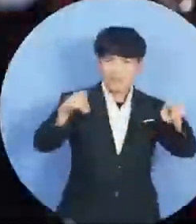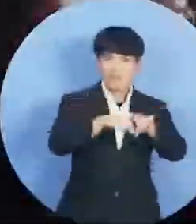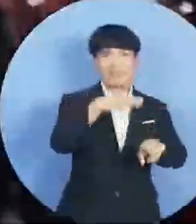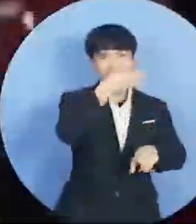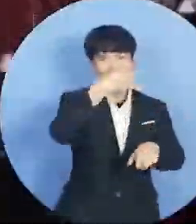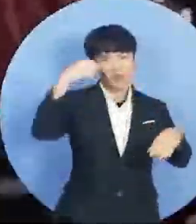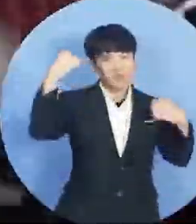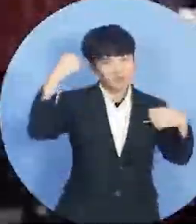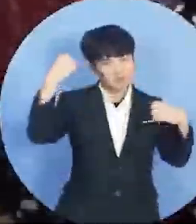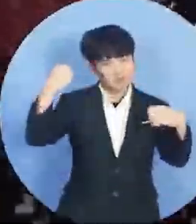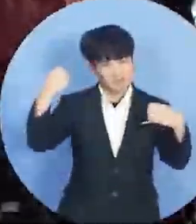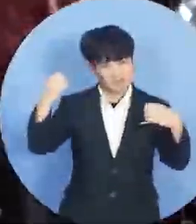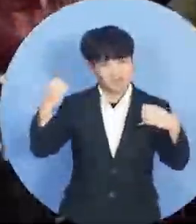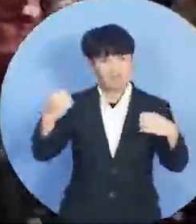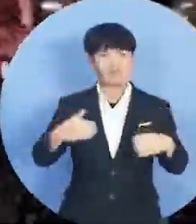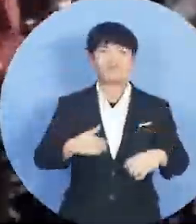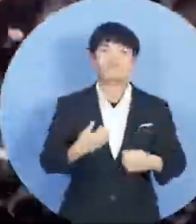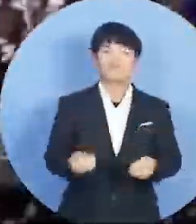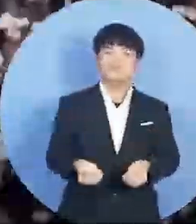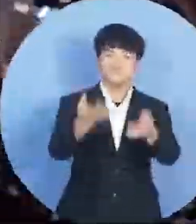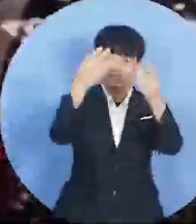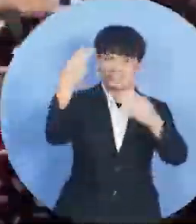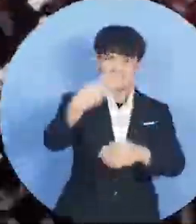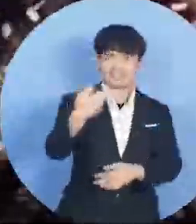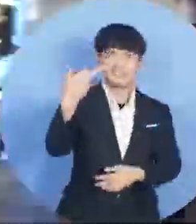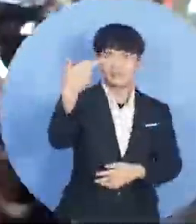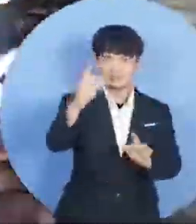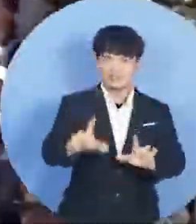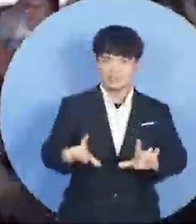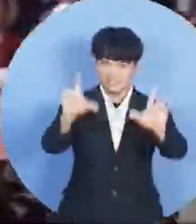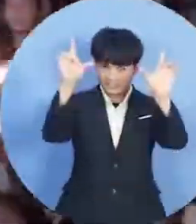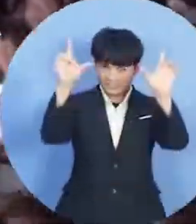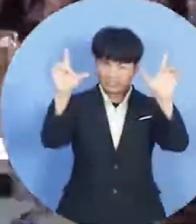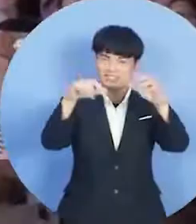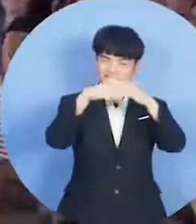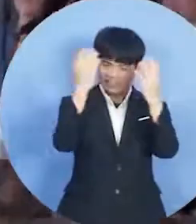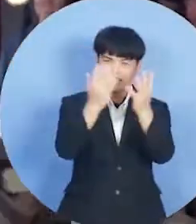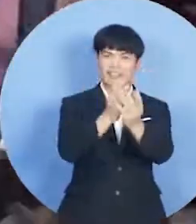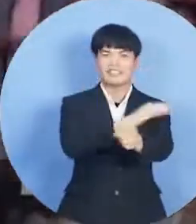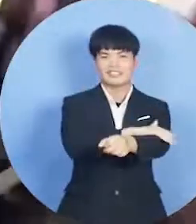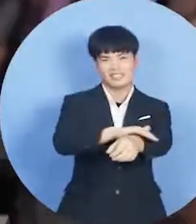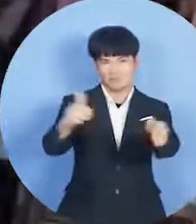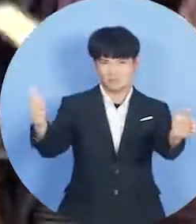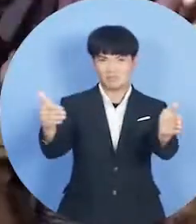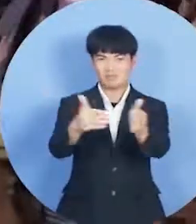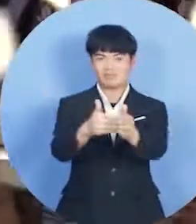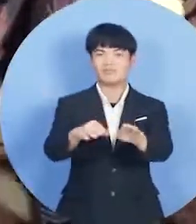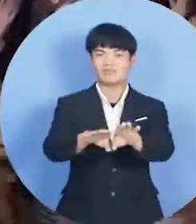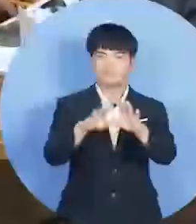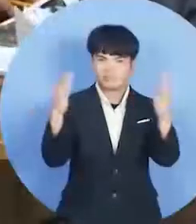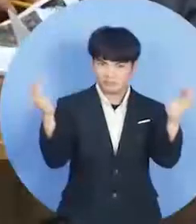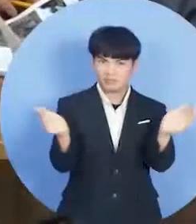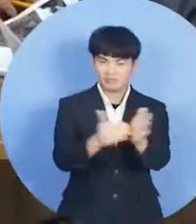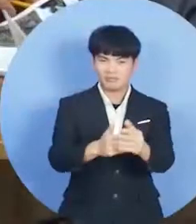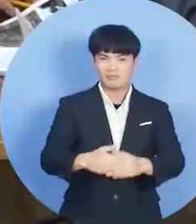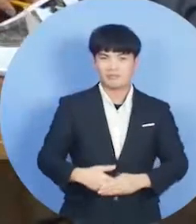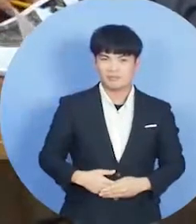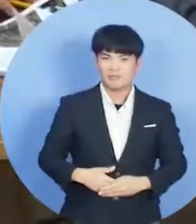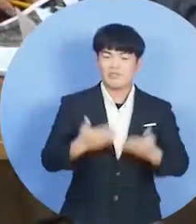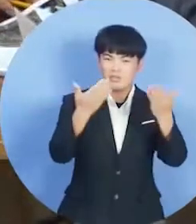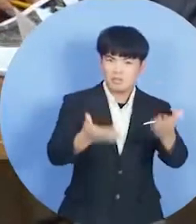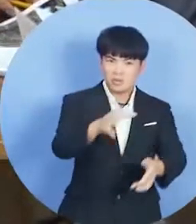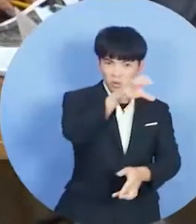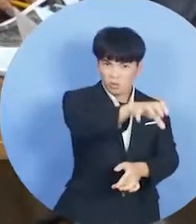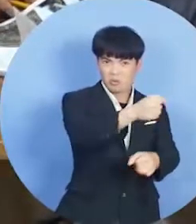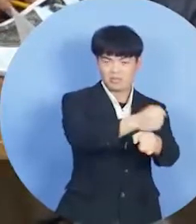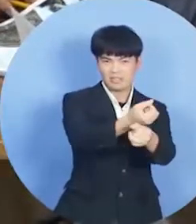다 함께 흥겨운 춤을 이라는 주제로 천안 흥타령 춤축제 2017이 화려한 막을 올렸습니다. 천안시가 시민